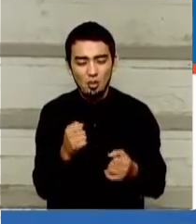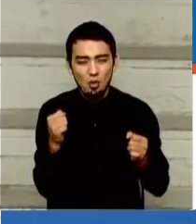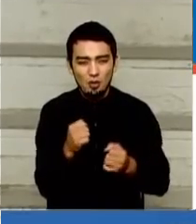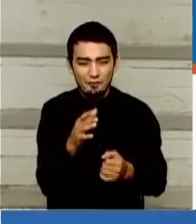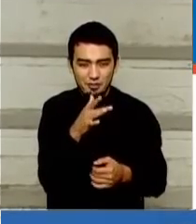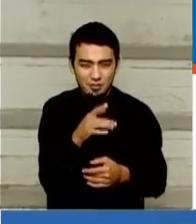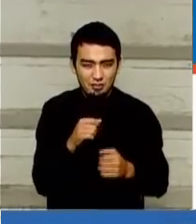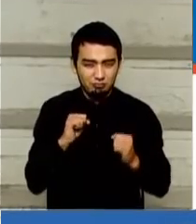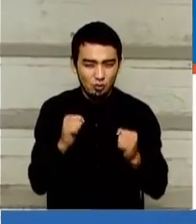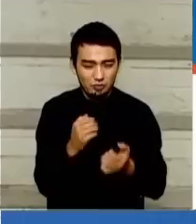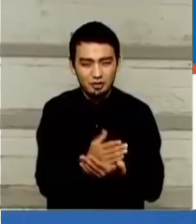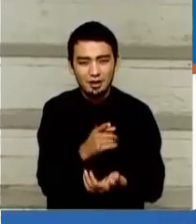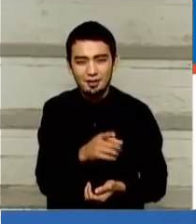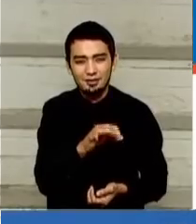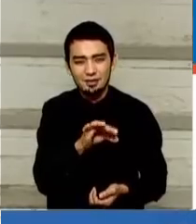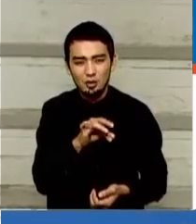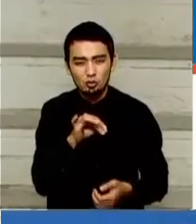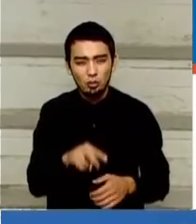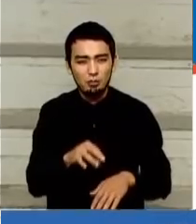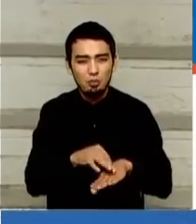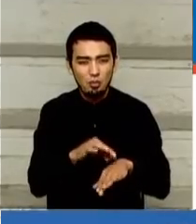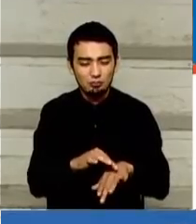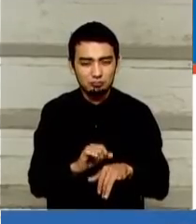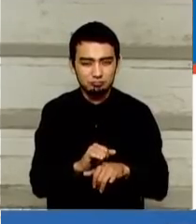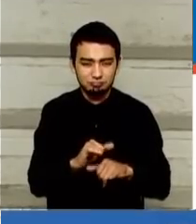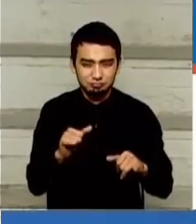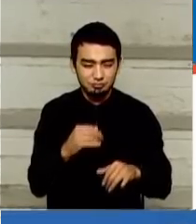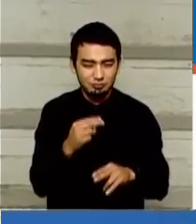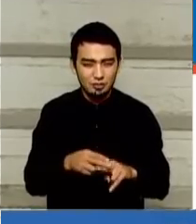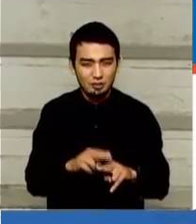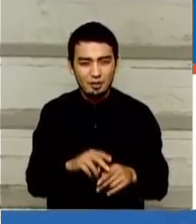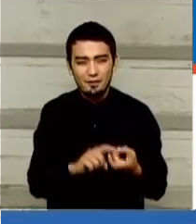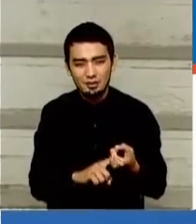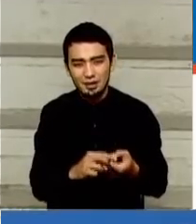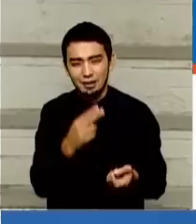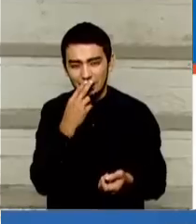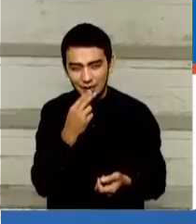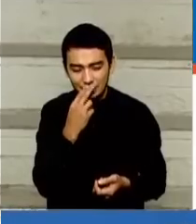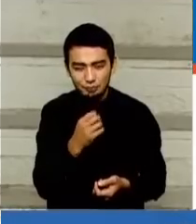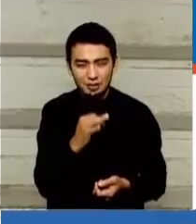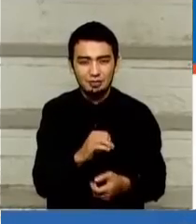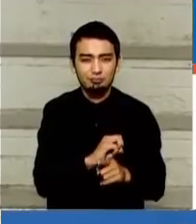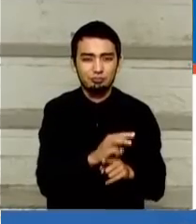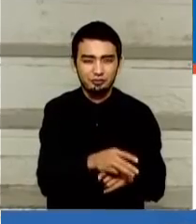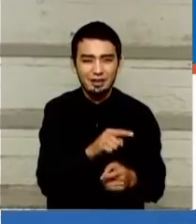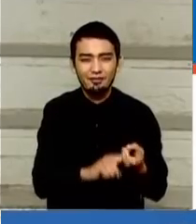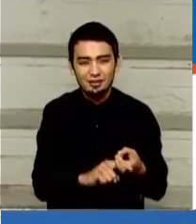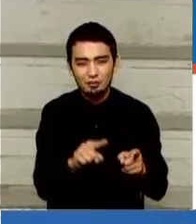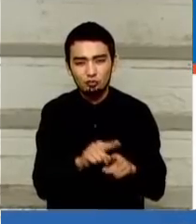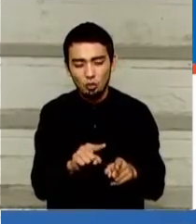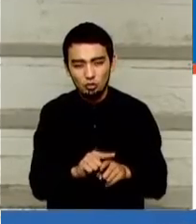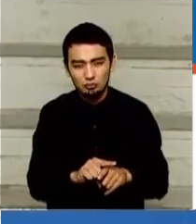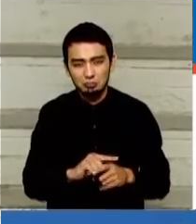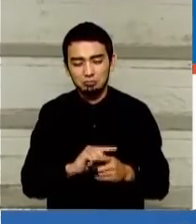да, сезон заболеваемости острыми респираторными вирусными инфекциями, гриппом, и коронавирусная инфекция тоже